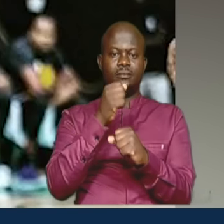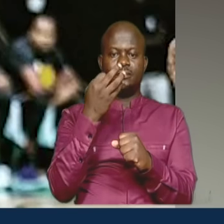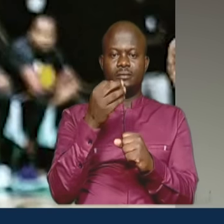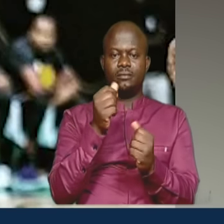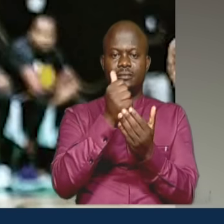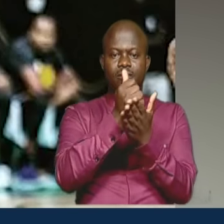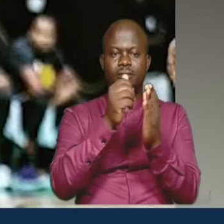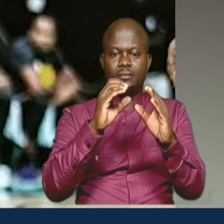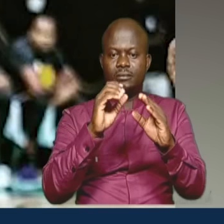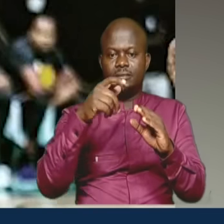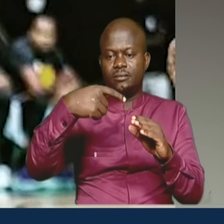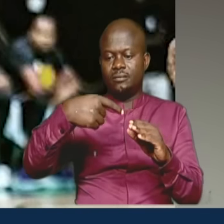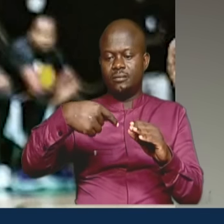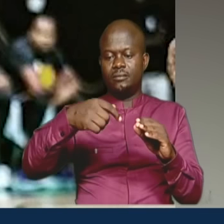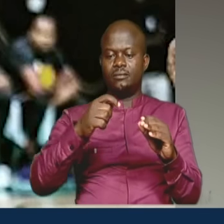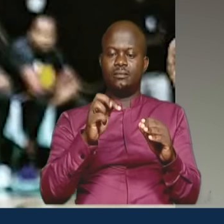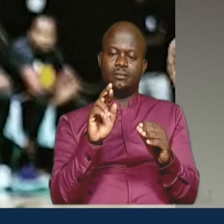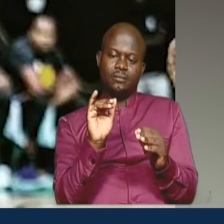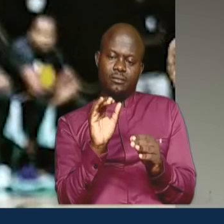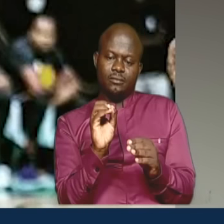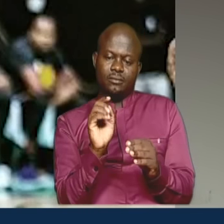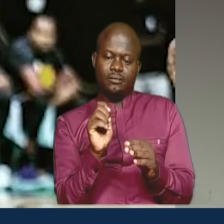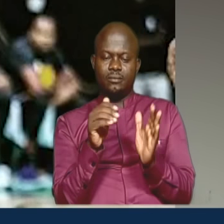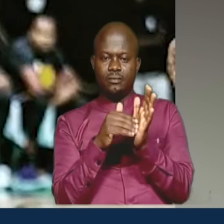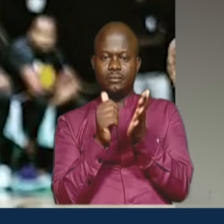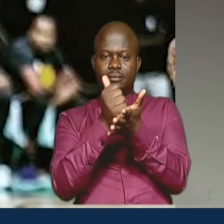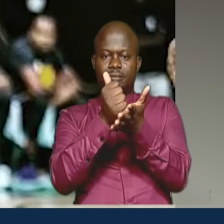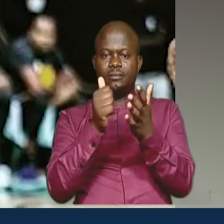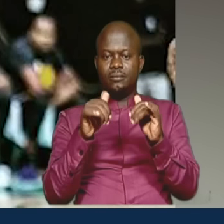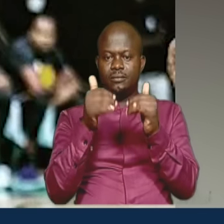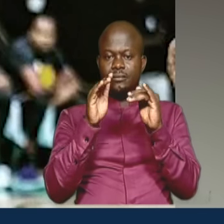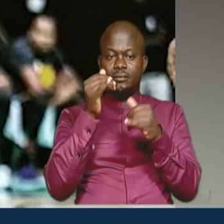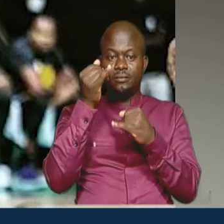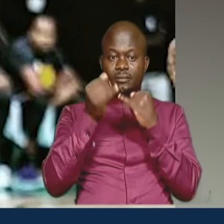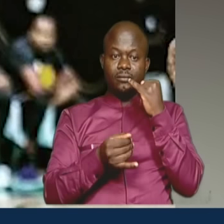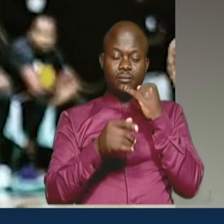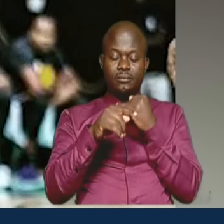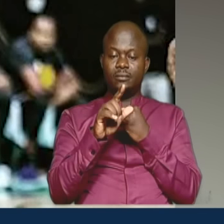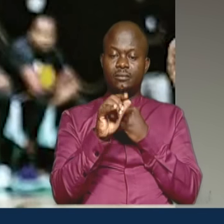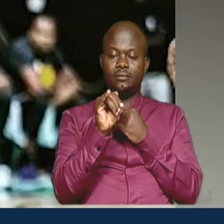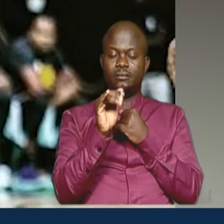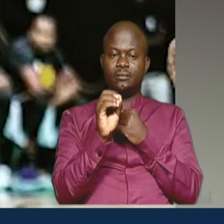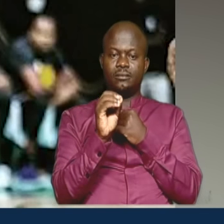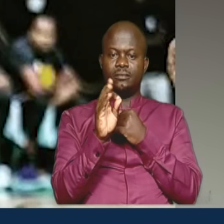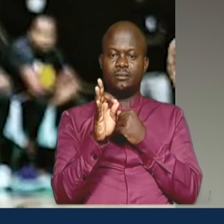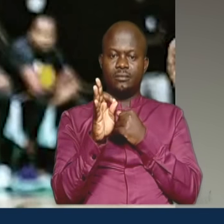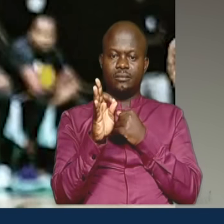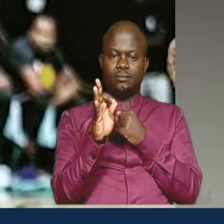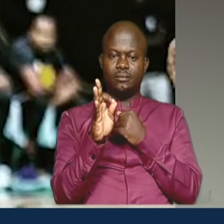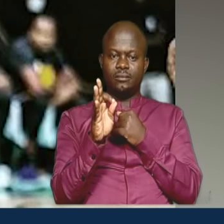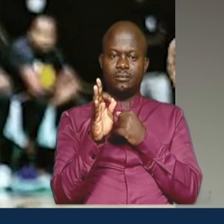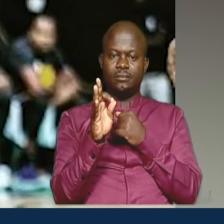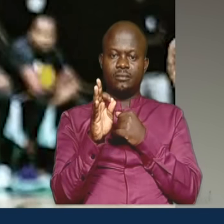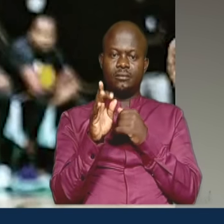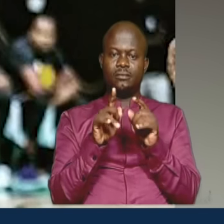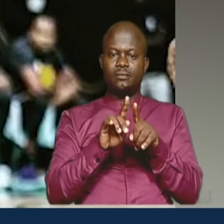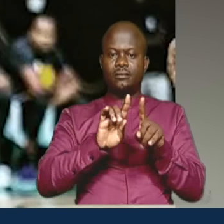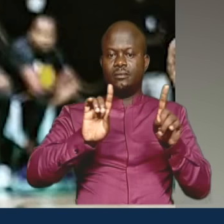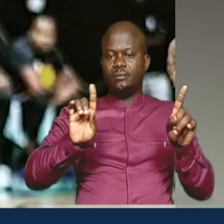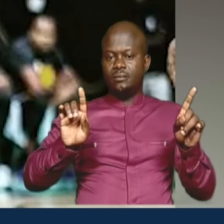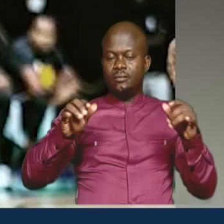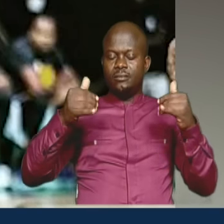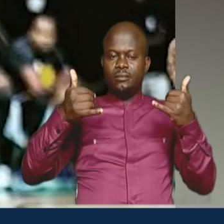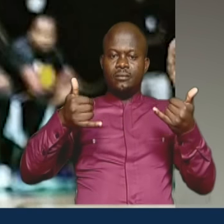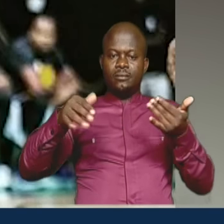ya Patriote ndetse yewe hore no mu bakinnyi bayafashije gukina imikino ya nyuma ya playoff batsinzwe muri ikipe ya APR akaba yatandukanye n'iyo ekipe rero aho